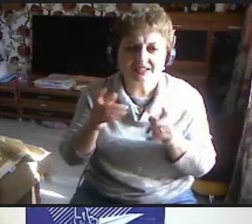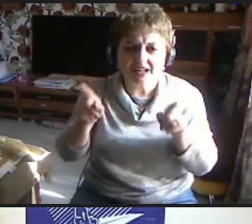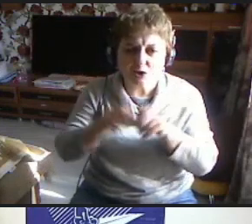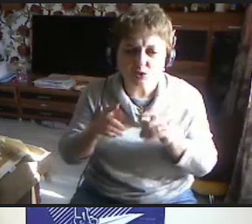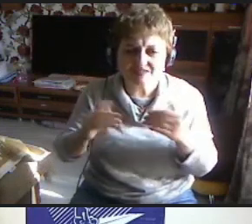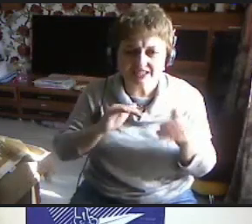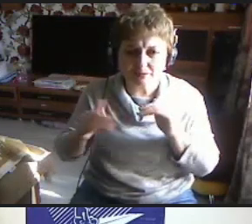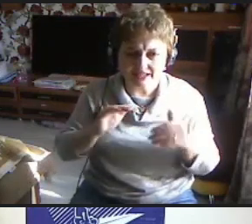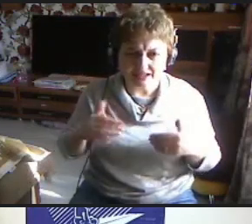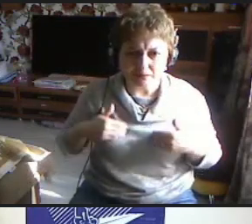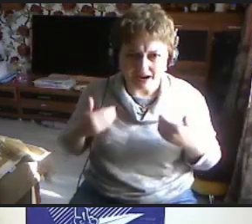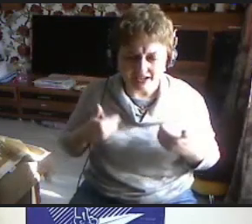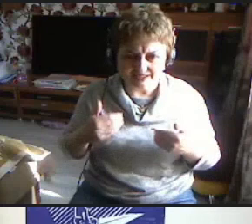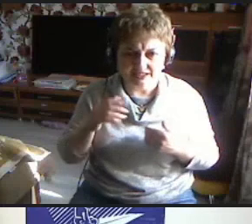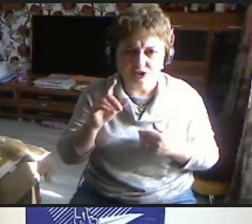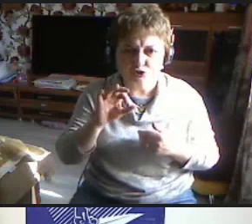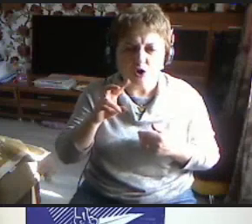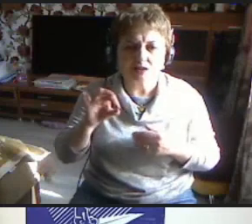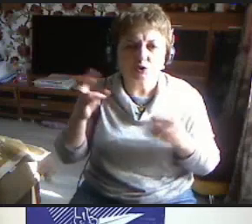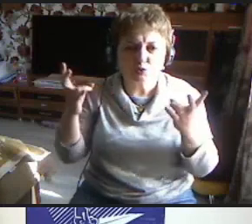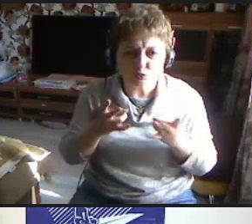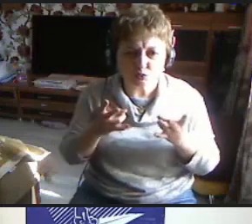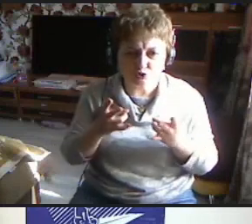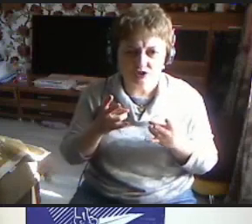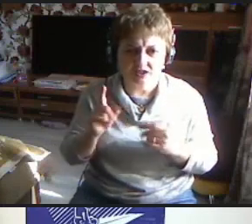что оно нужно, что